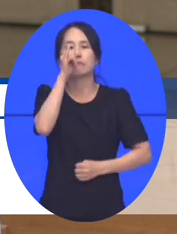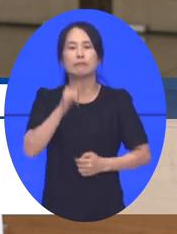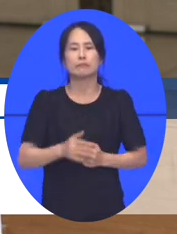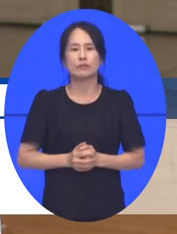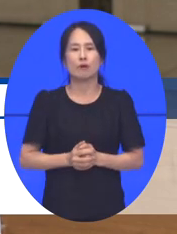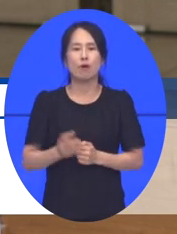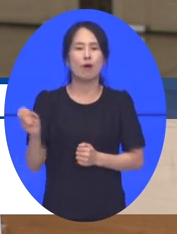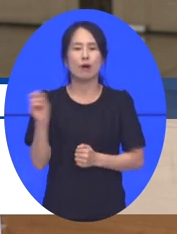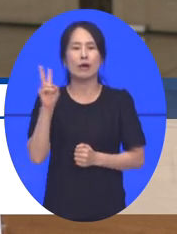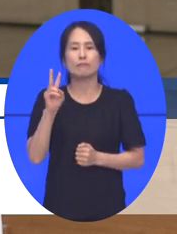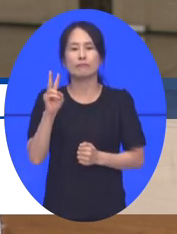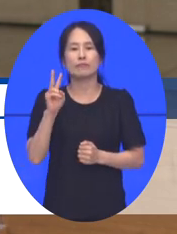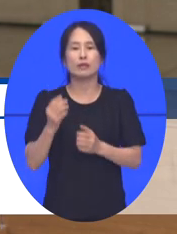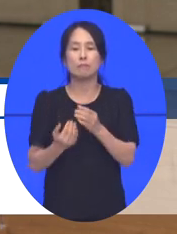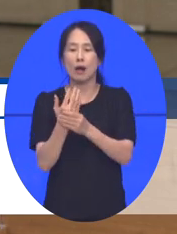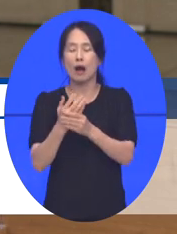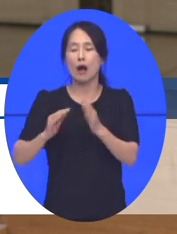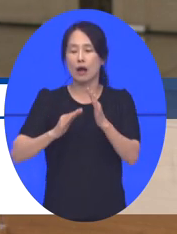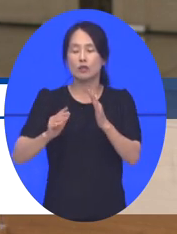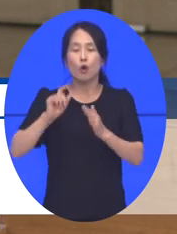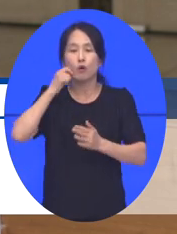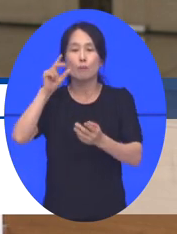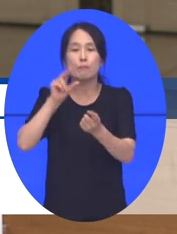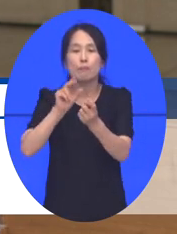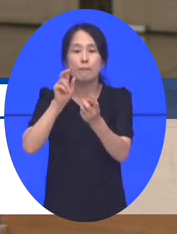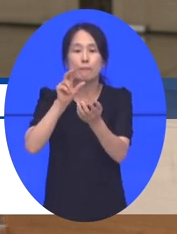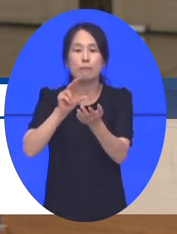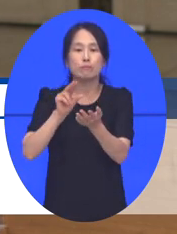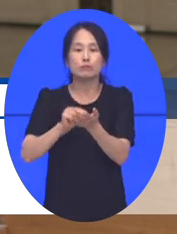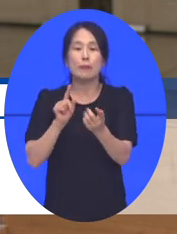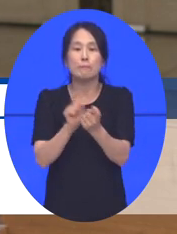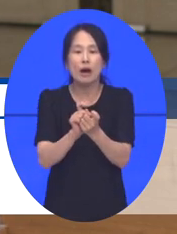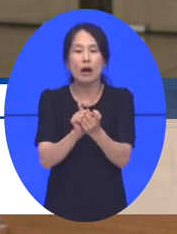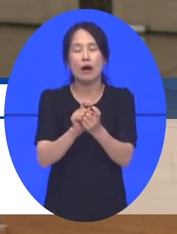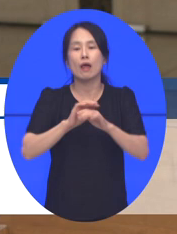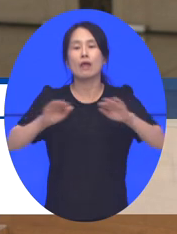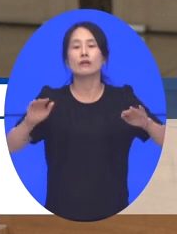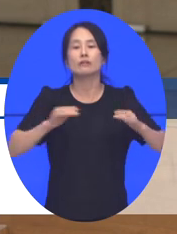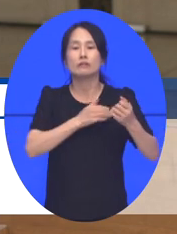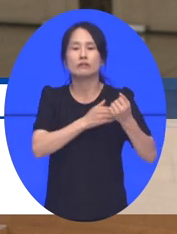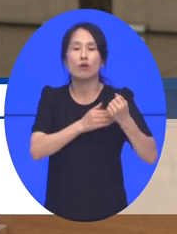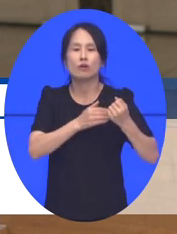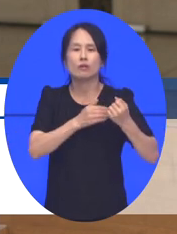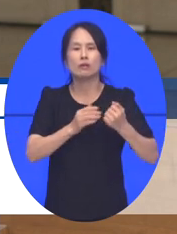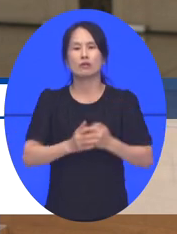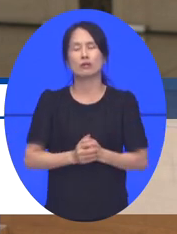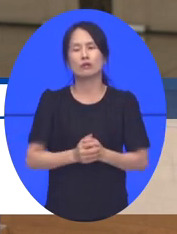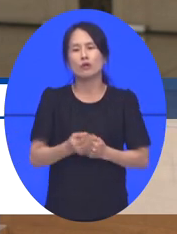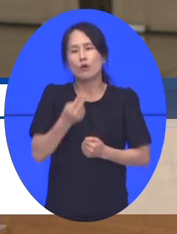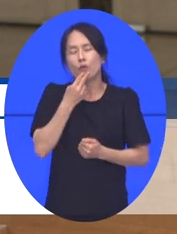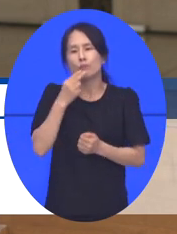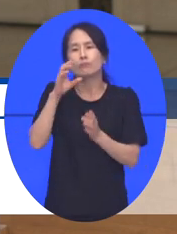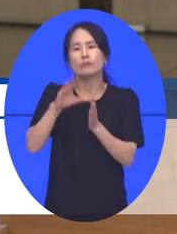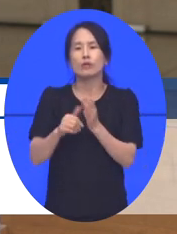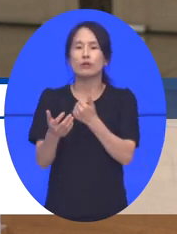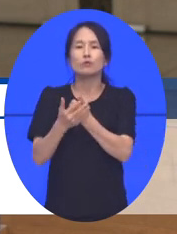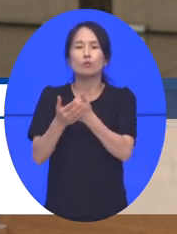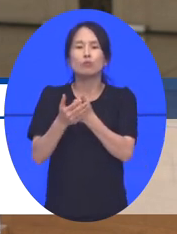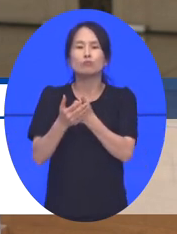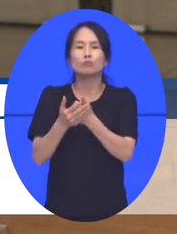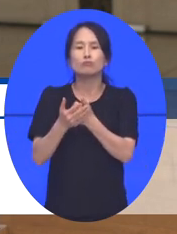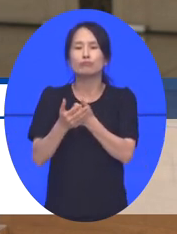계시더라고요. 갑작스럽게 생긴 가정의 어려움들, 그 어려움들을 대처할 수 있는 능력이 없을 때